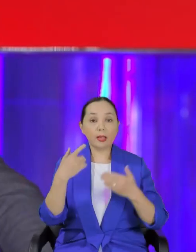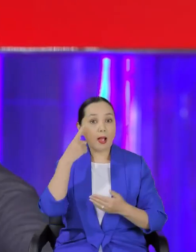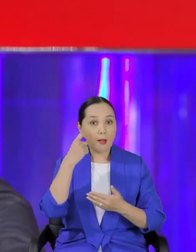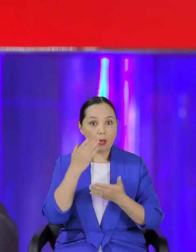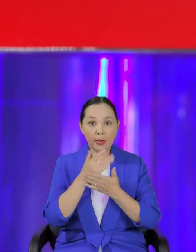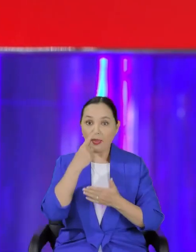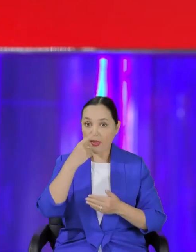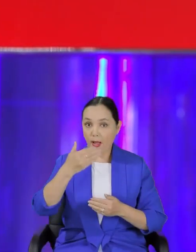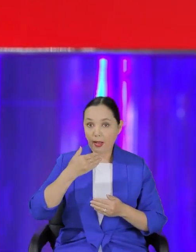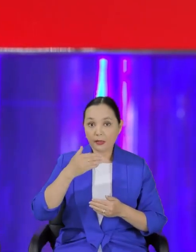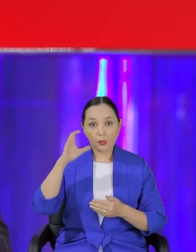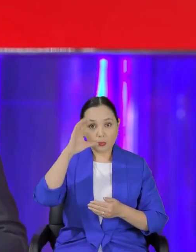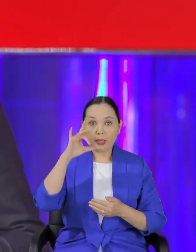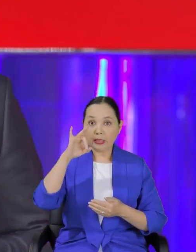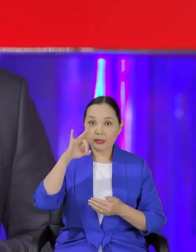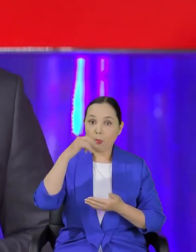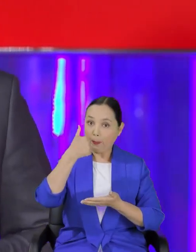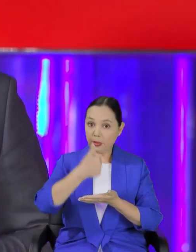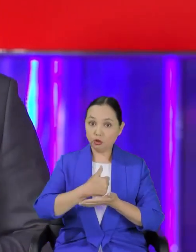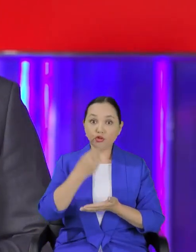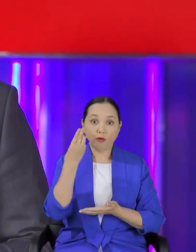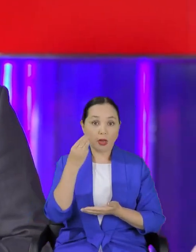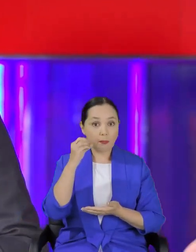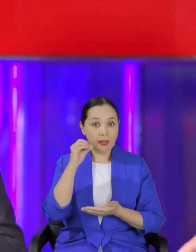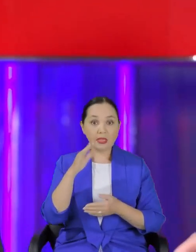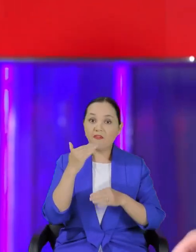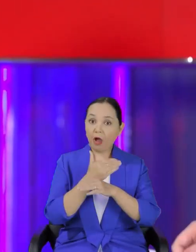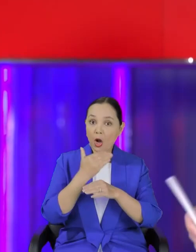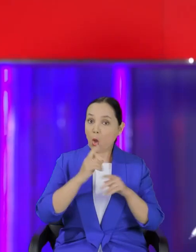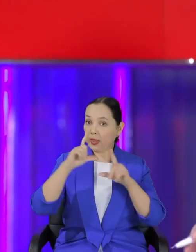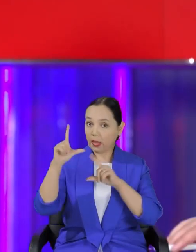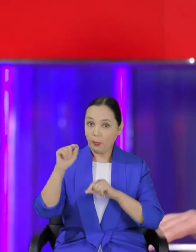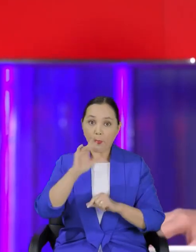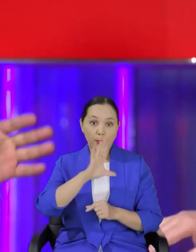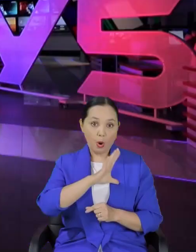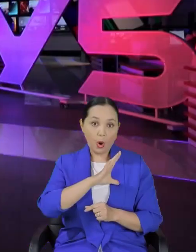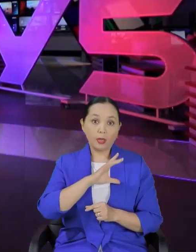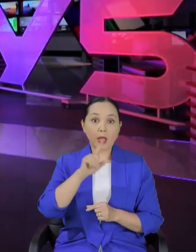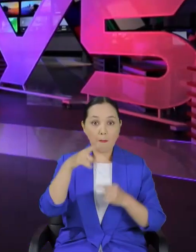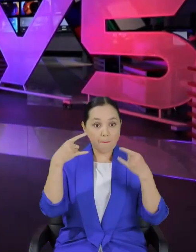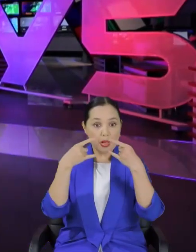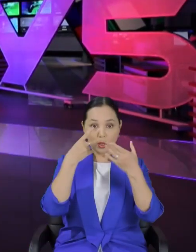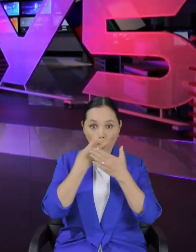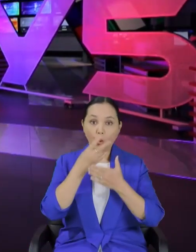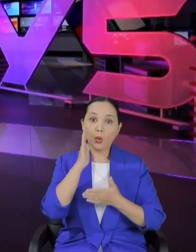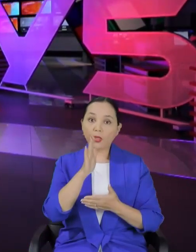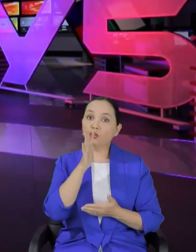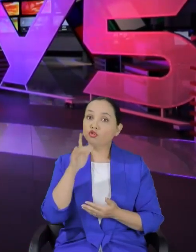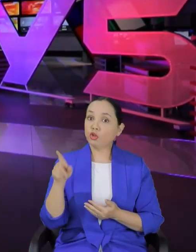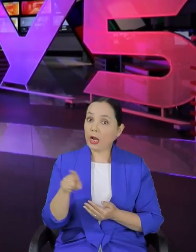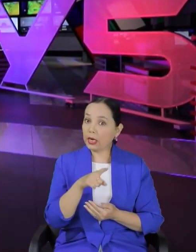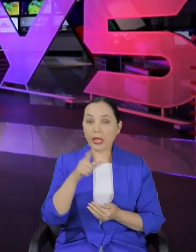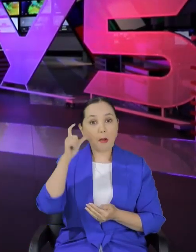Xabaringiz bor, yaqindagina O'zbekiston Respublikasi prezidenti Shavkat Mirziyoyev Farg'onaga tashrif bilan bordi. Monitorlarda ko'rinayotgan